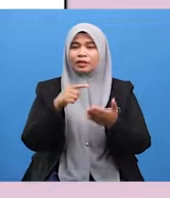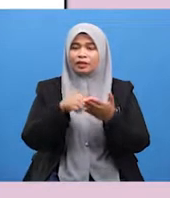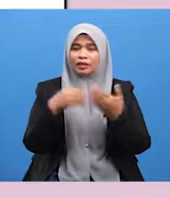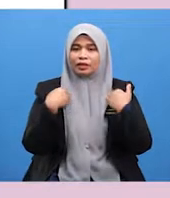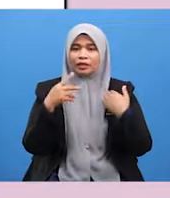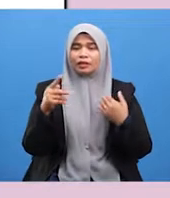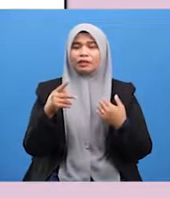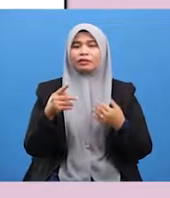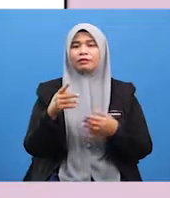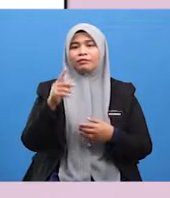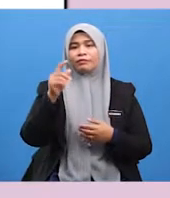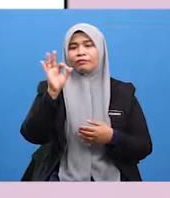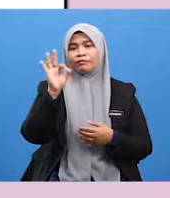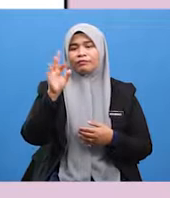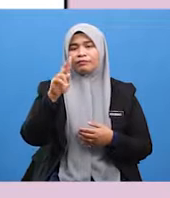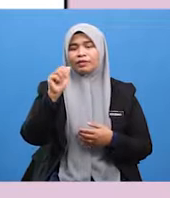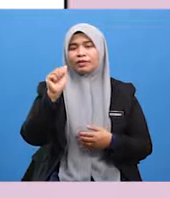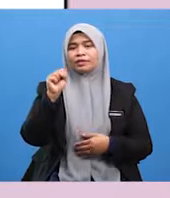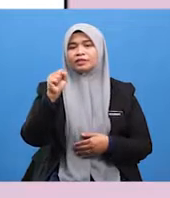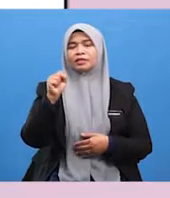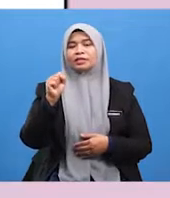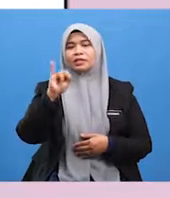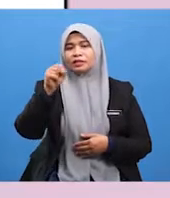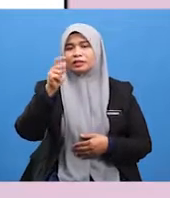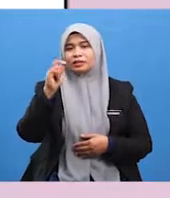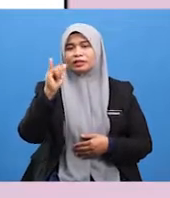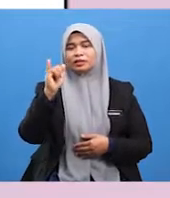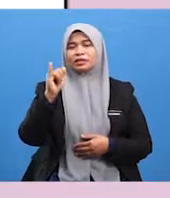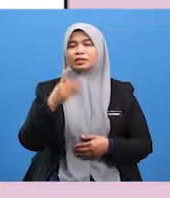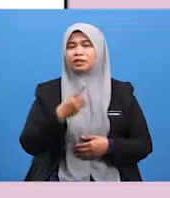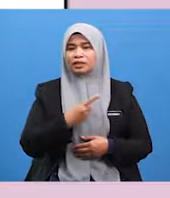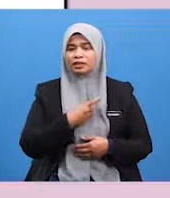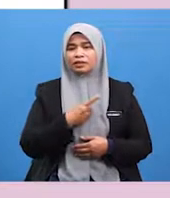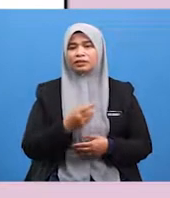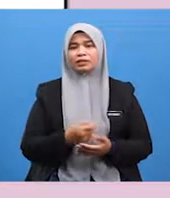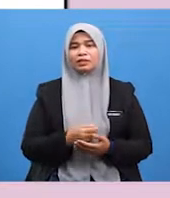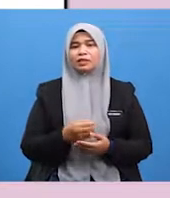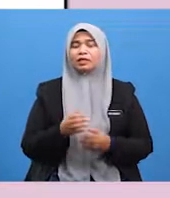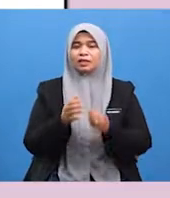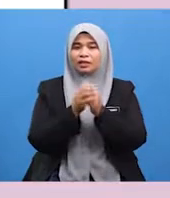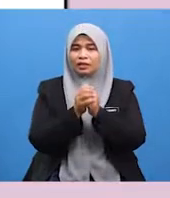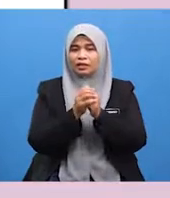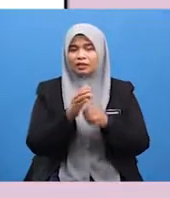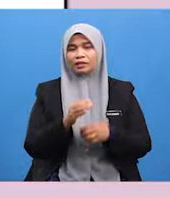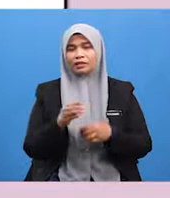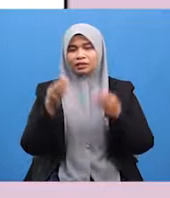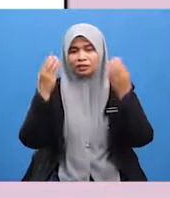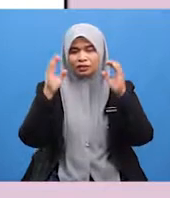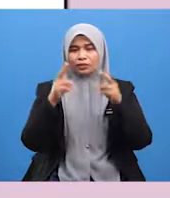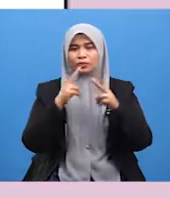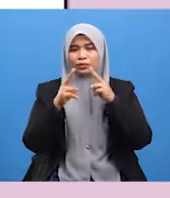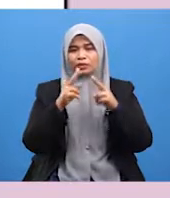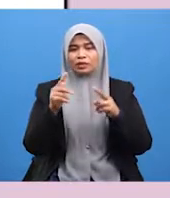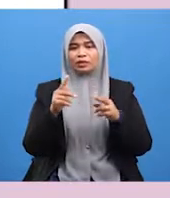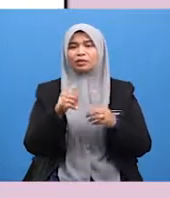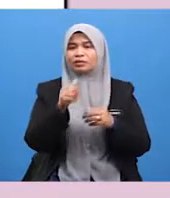Ini adalah merupakan frasa-frasa jati diri Encik Muhammad. Tahniah, syabas cikgu ucapkan. Anda